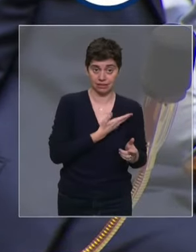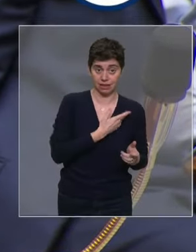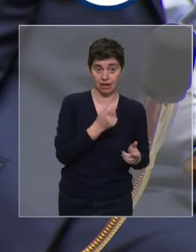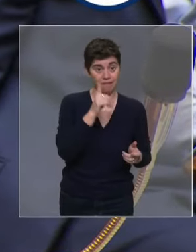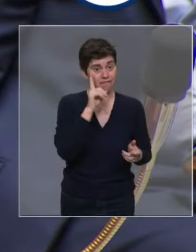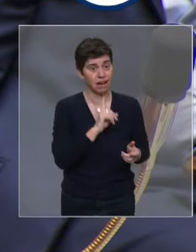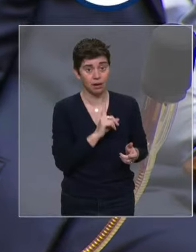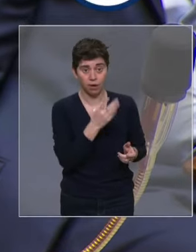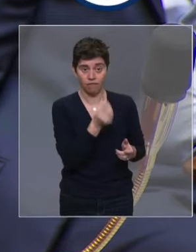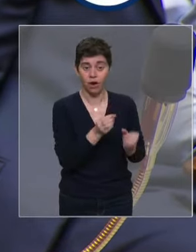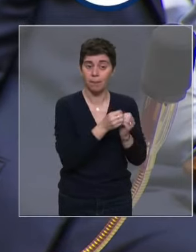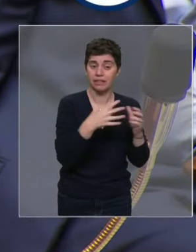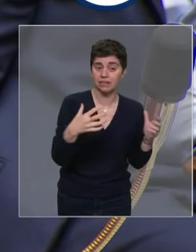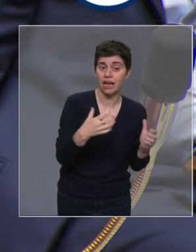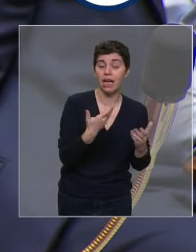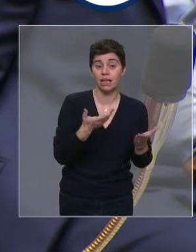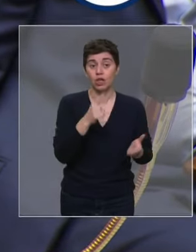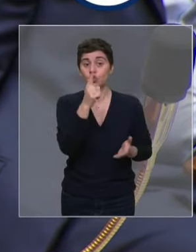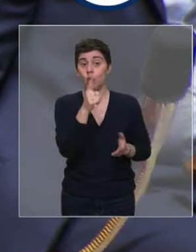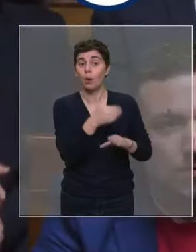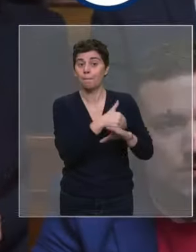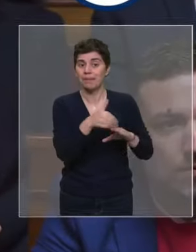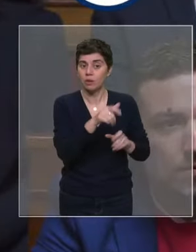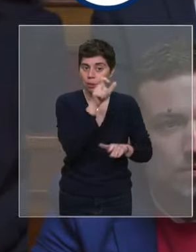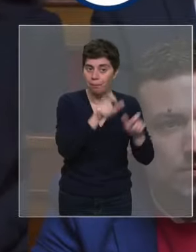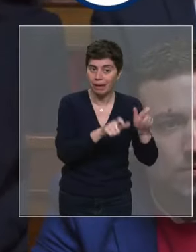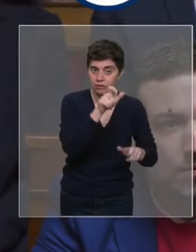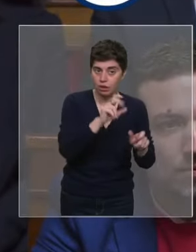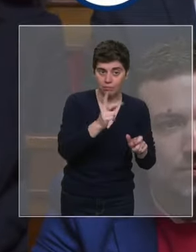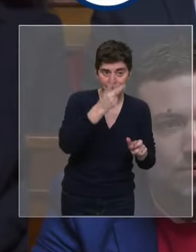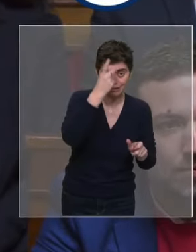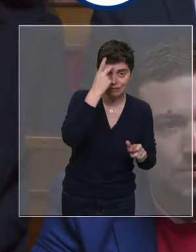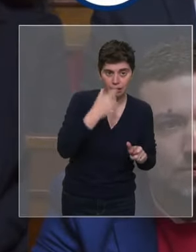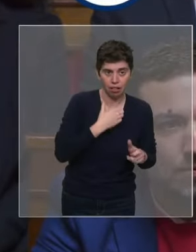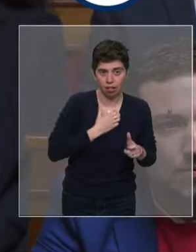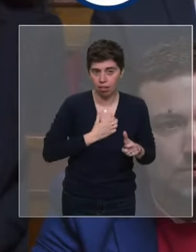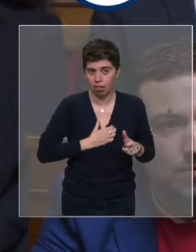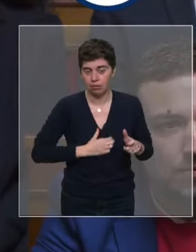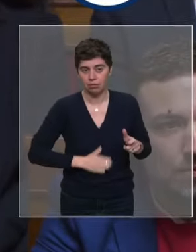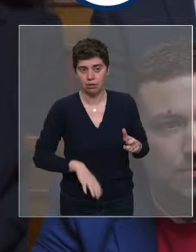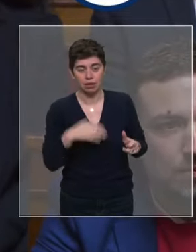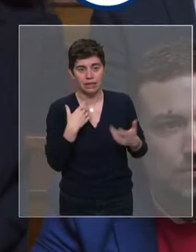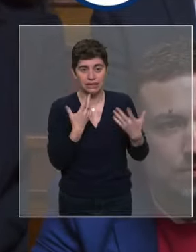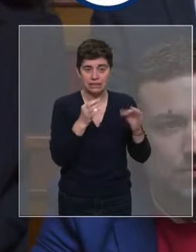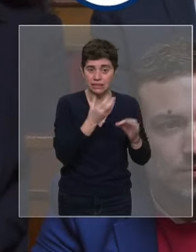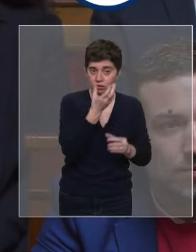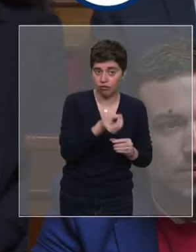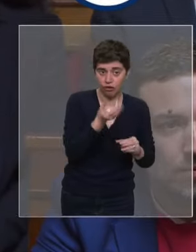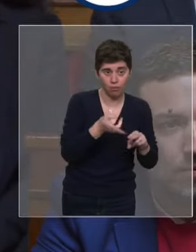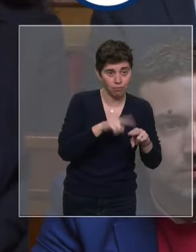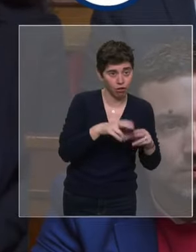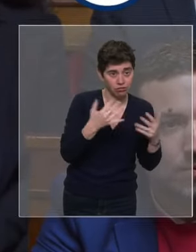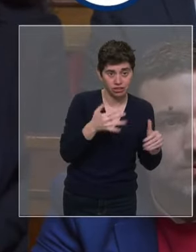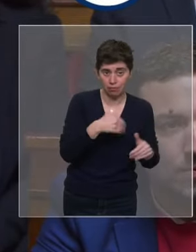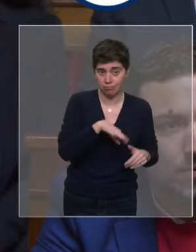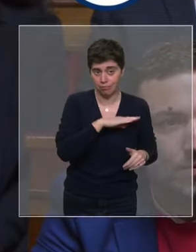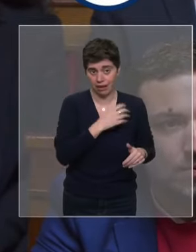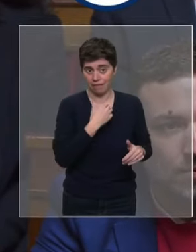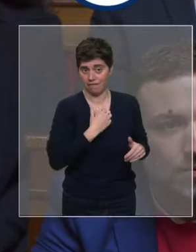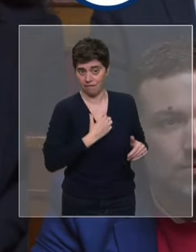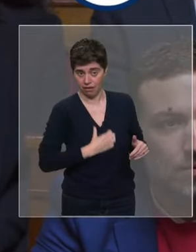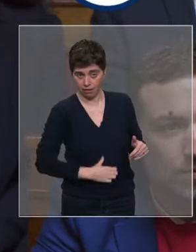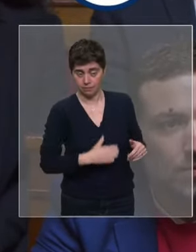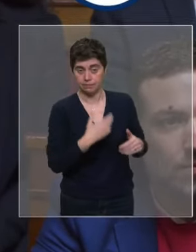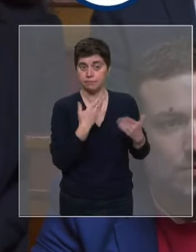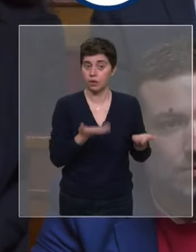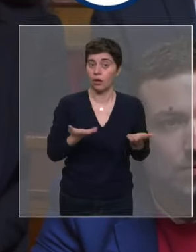parle, plus de 2 millions de Palestiniens et Palestiniennes sont menacés de famine. Plus d'une dizaine d'enfants sont morts déjà de faim. À l'heure où je